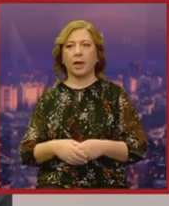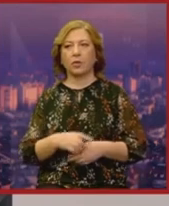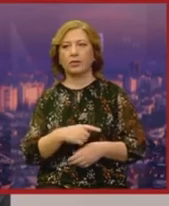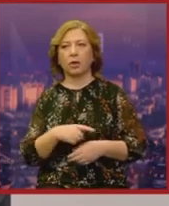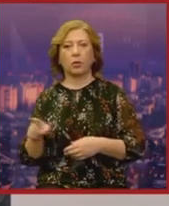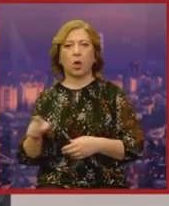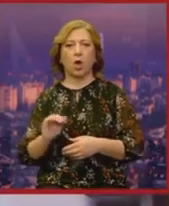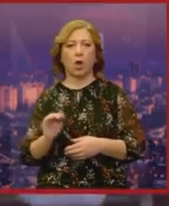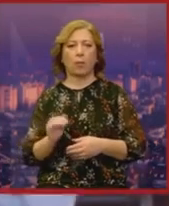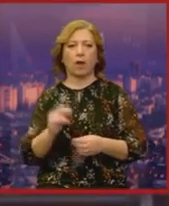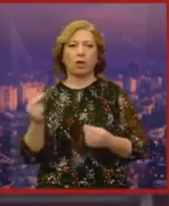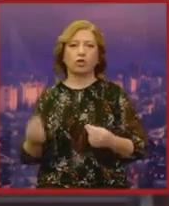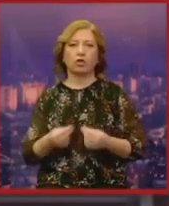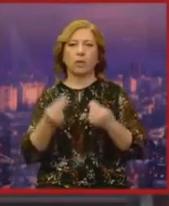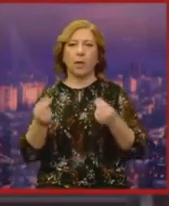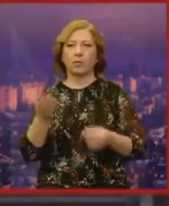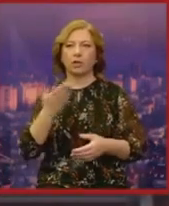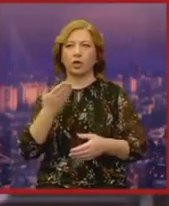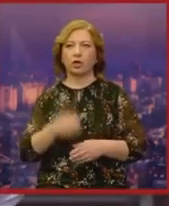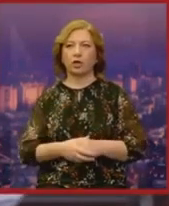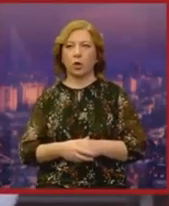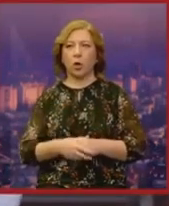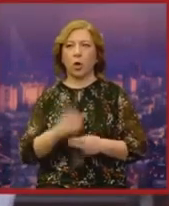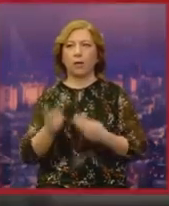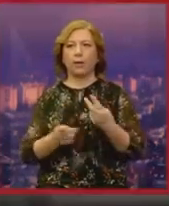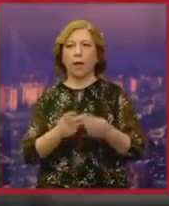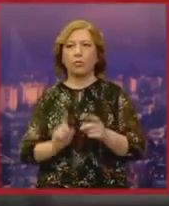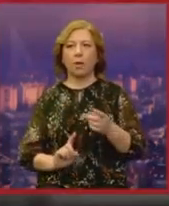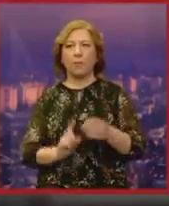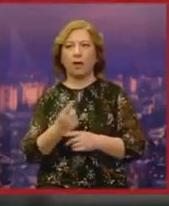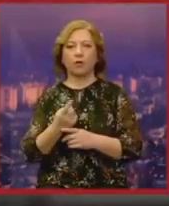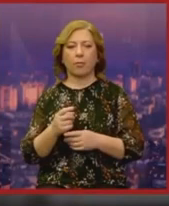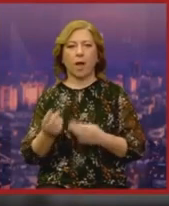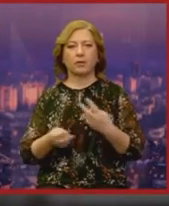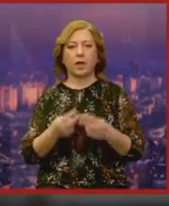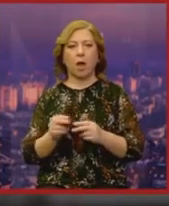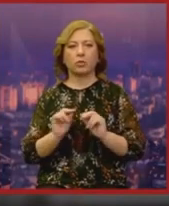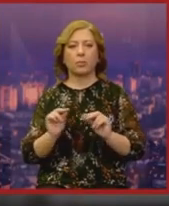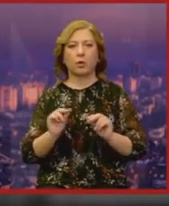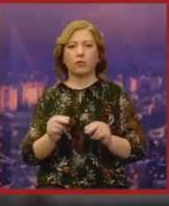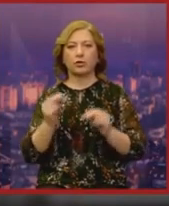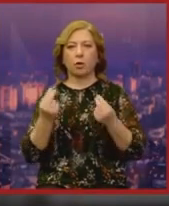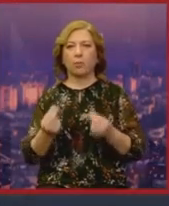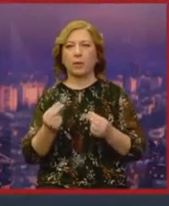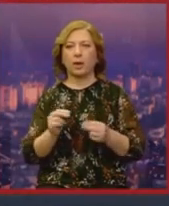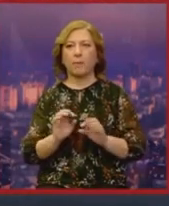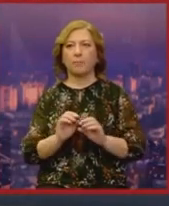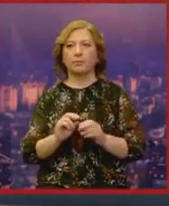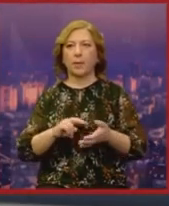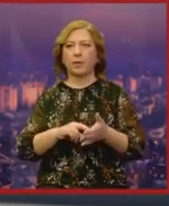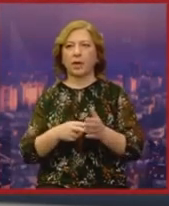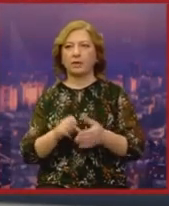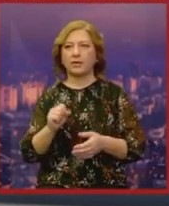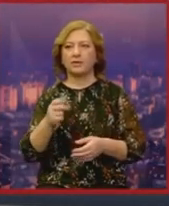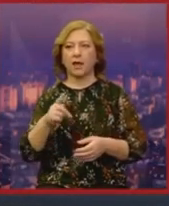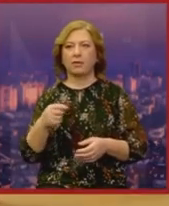bune instituții de învățământ, se documentează, caută performanță, dar și profesori bine pregătiți. Sanda Ladoși este părinte a doi copii